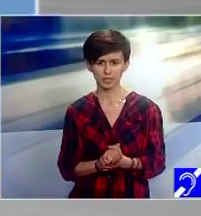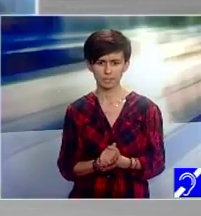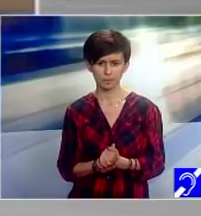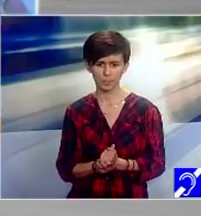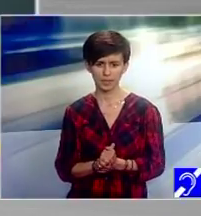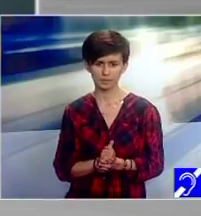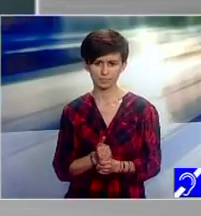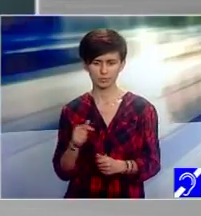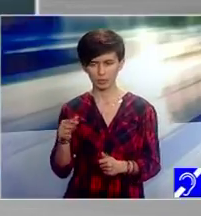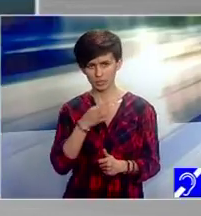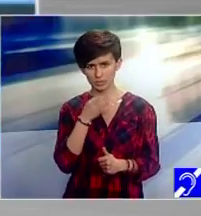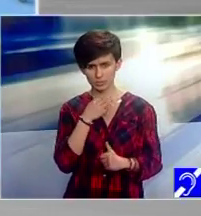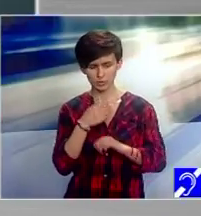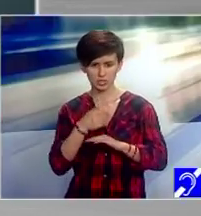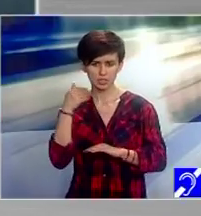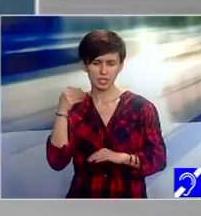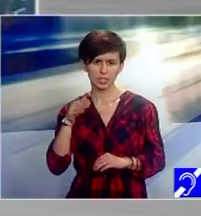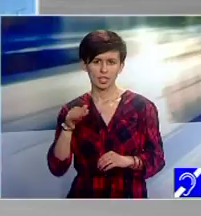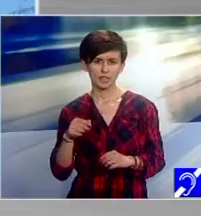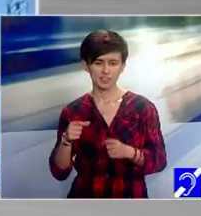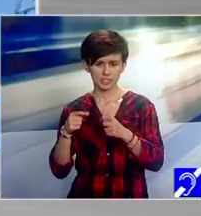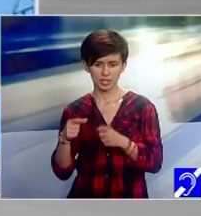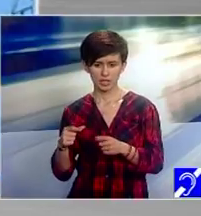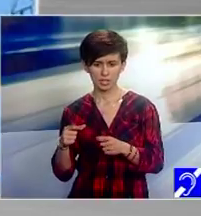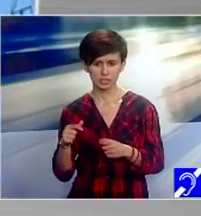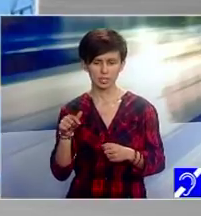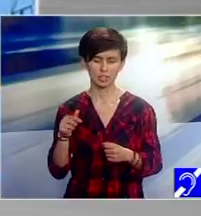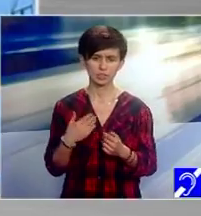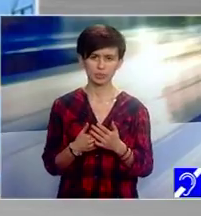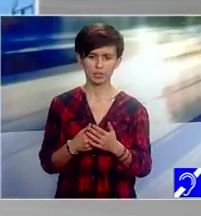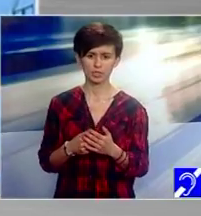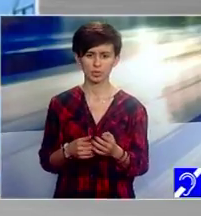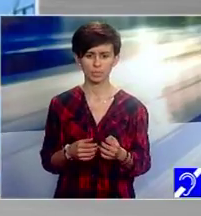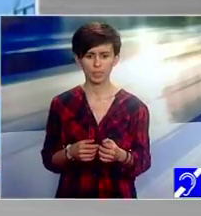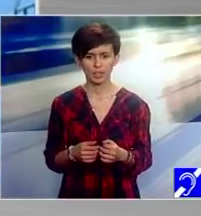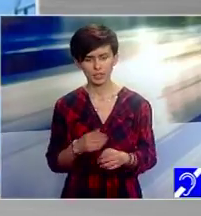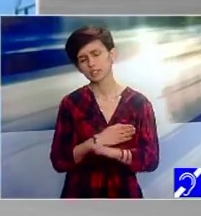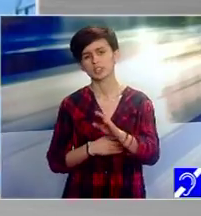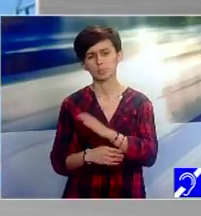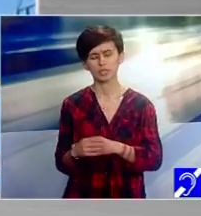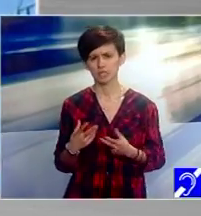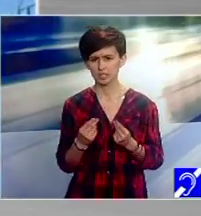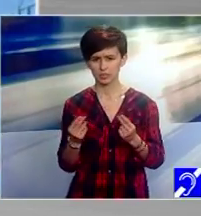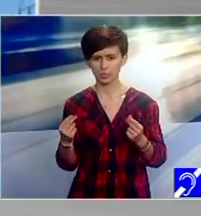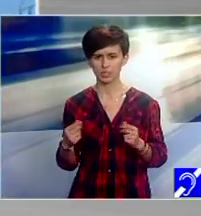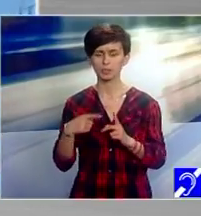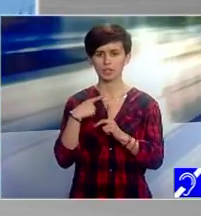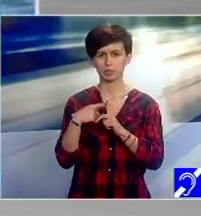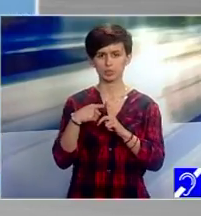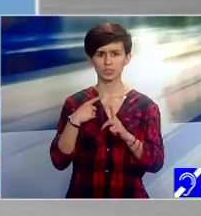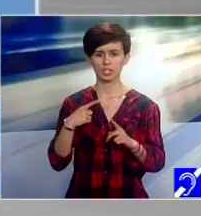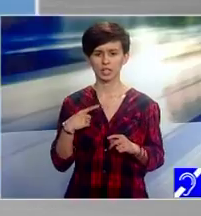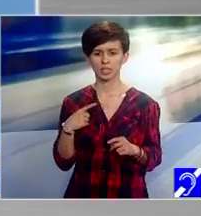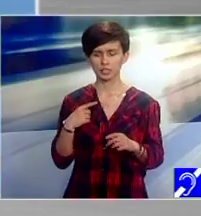despre ce pomeneați puțin mai devreme. Aveți aceste clase pentru deficiențe senzoriale multiple, adică pe lângă faptul că